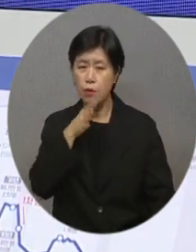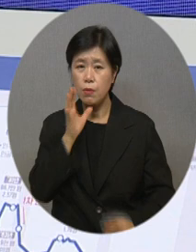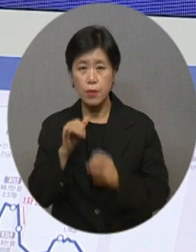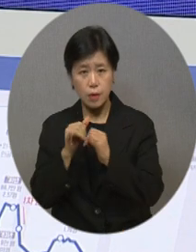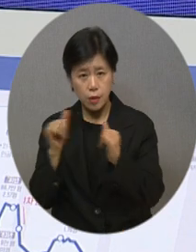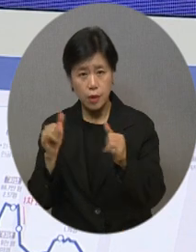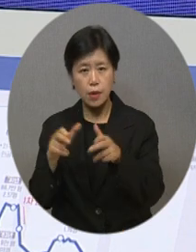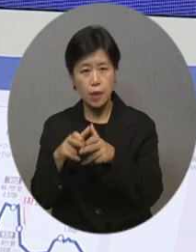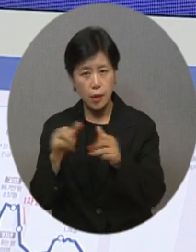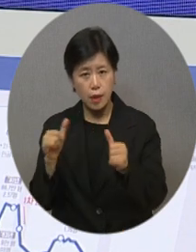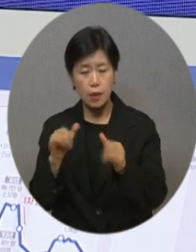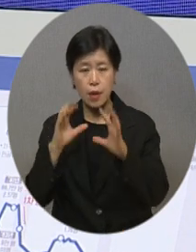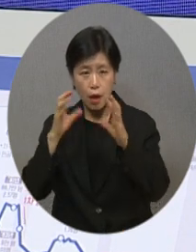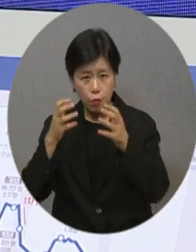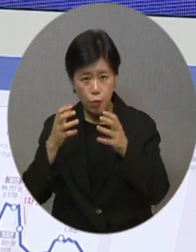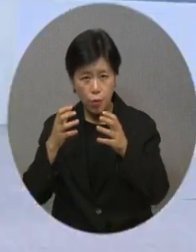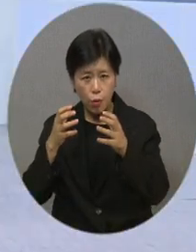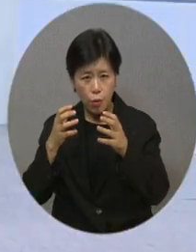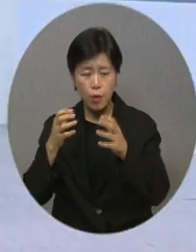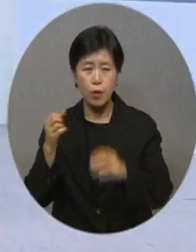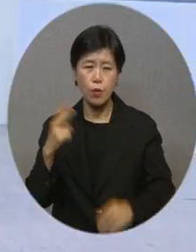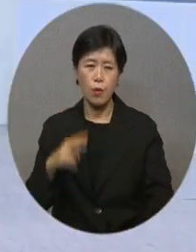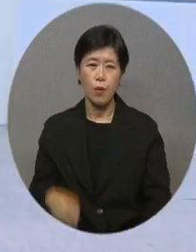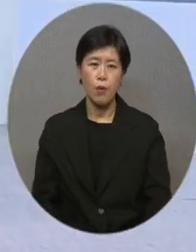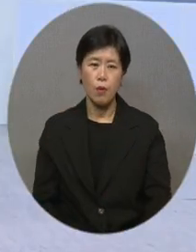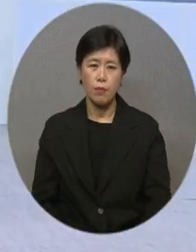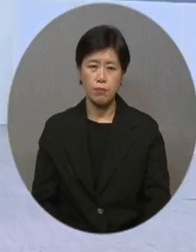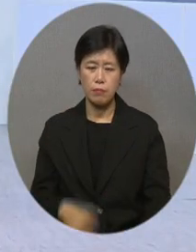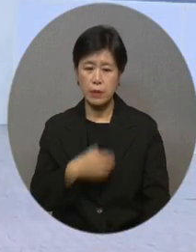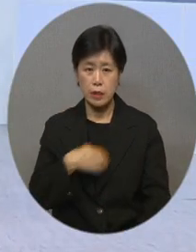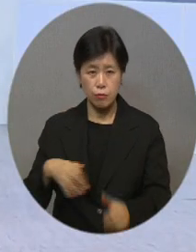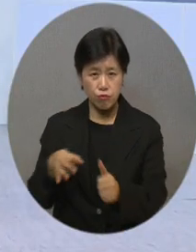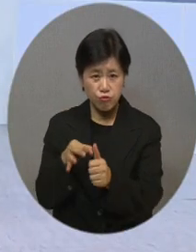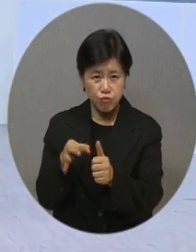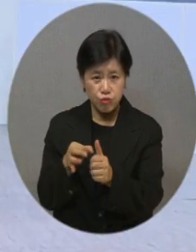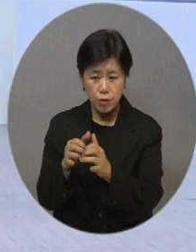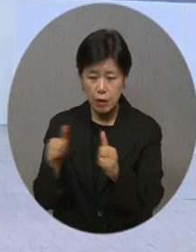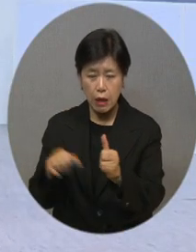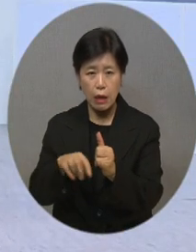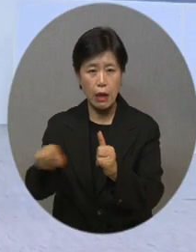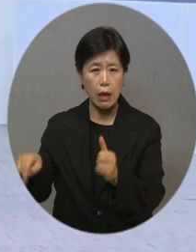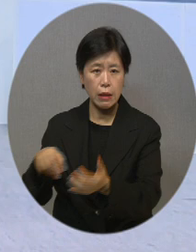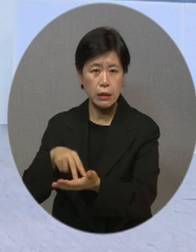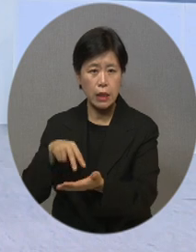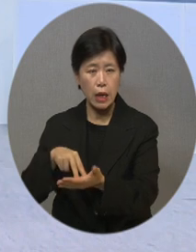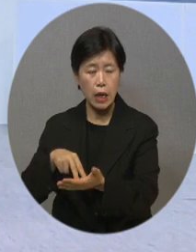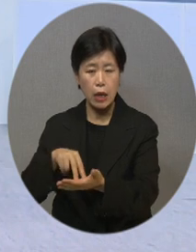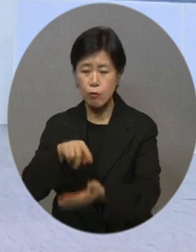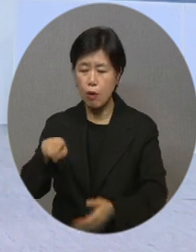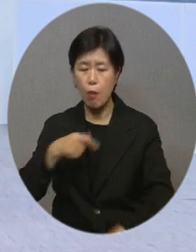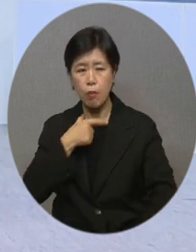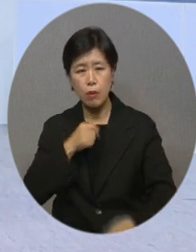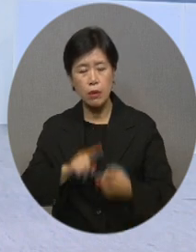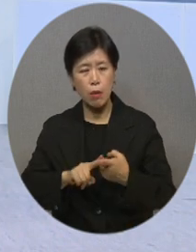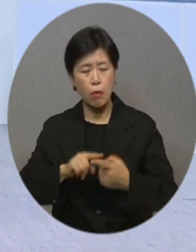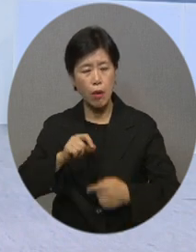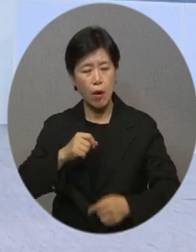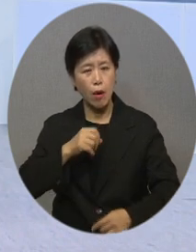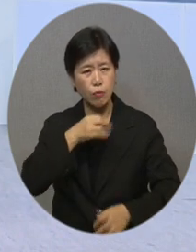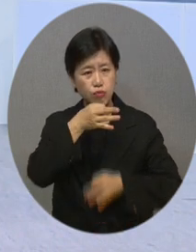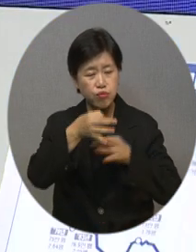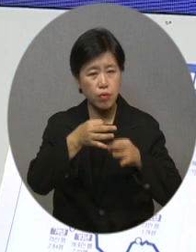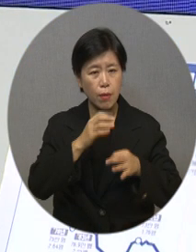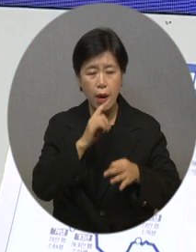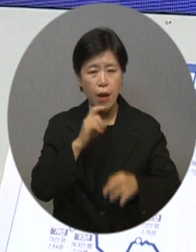노인이라든지 장애인이나 아동이라든지 또 저소득 취약계층 같은 경우 그런 거 상당히 어려움이 있는 거거든요. 그래서 이분들을 정말 잘 보호해야